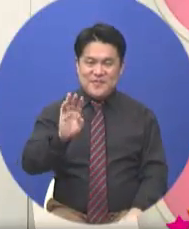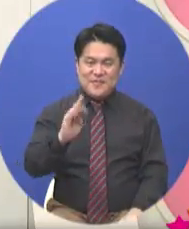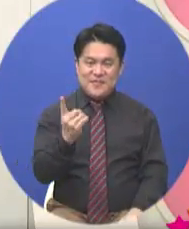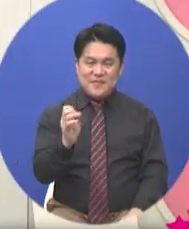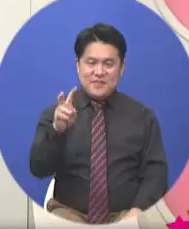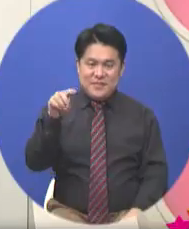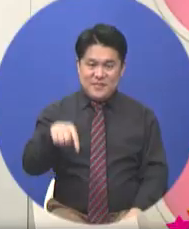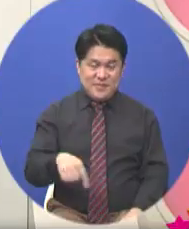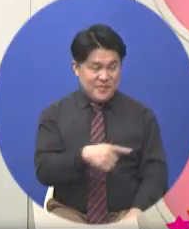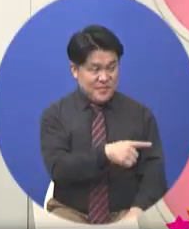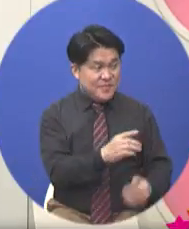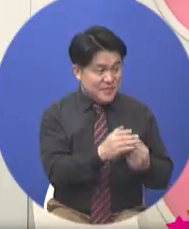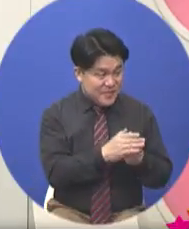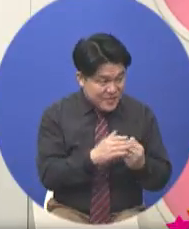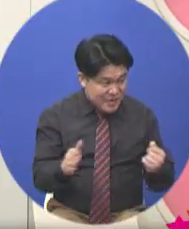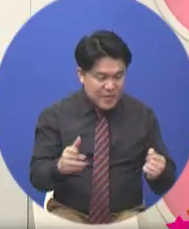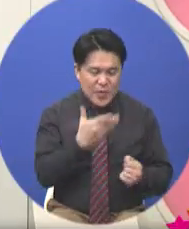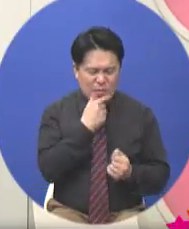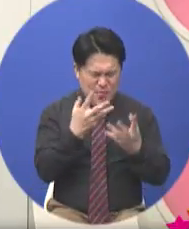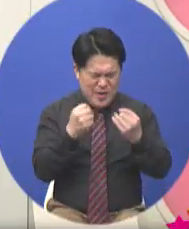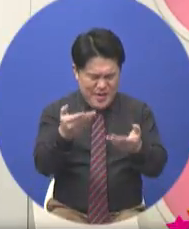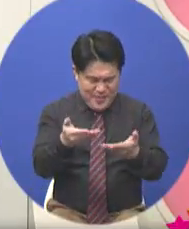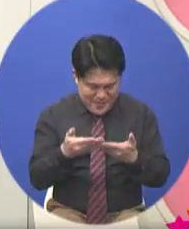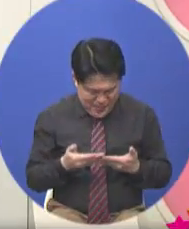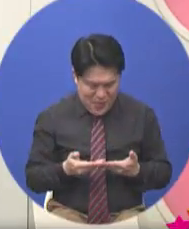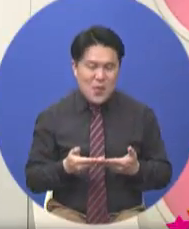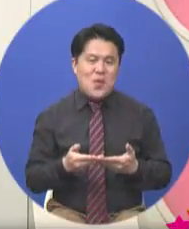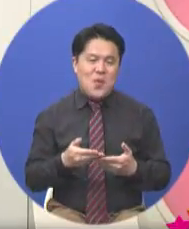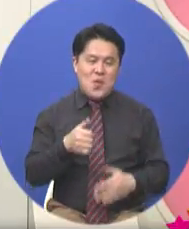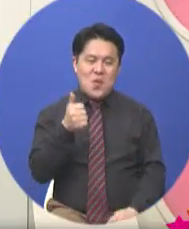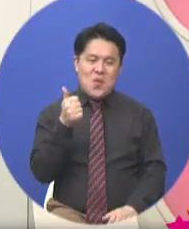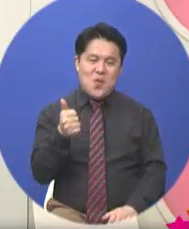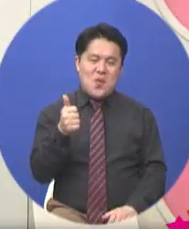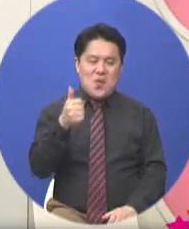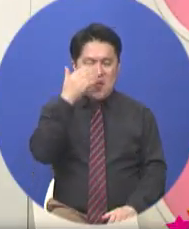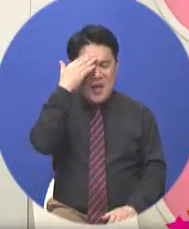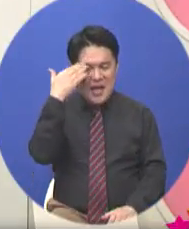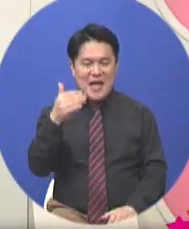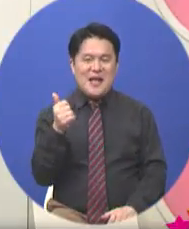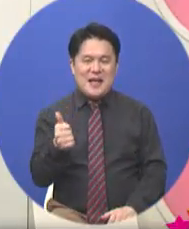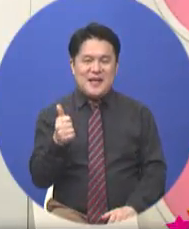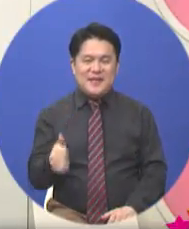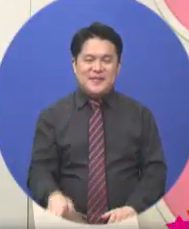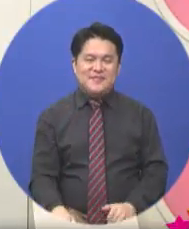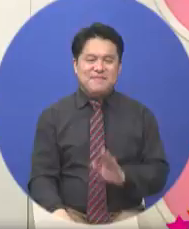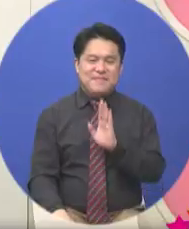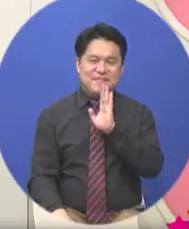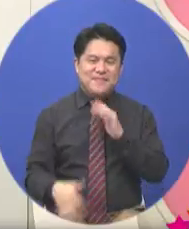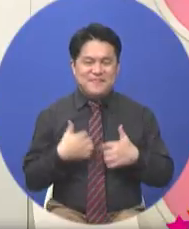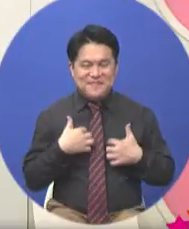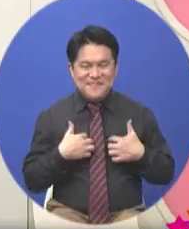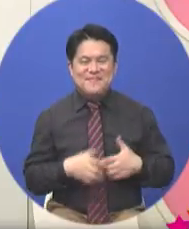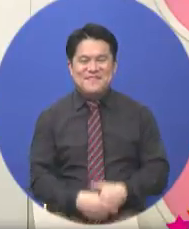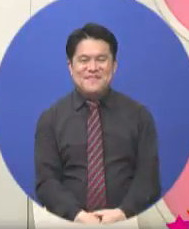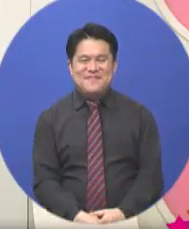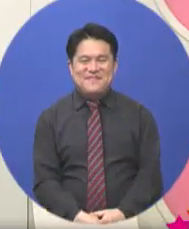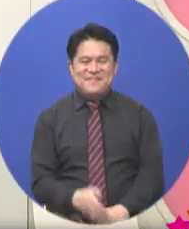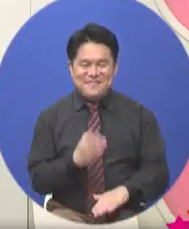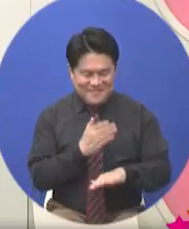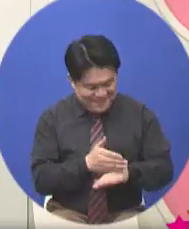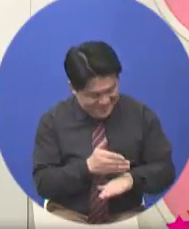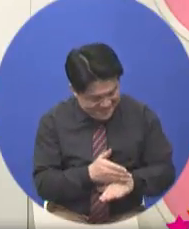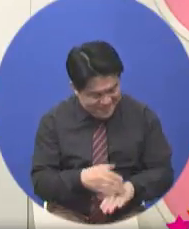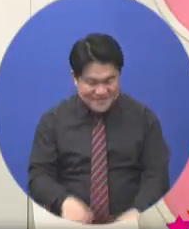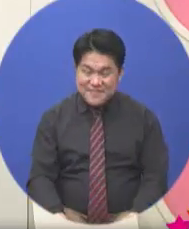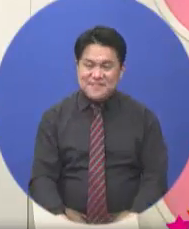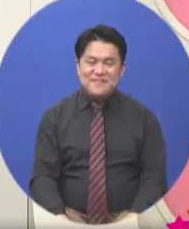제가 네. 얻을 복, 안 얻을 복, 없을 복, 입술 복을 제가 다 가지고 네. 있는 것 같습니다. 참으로